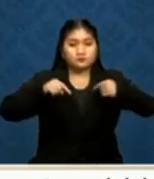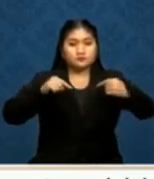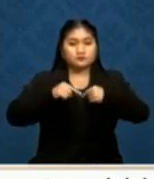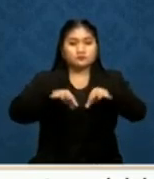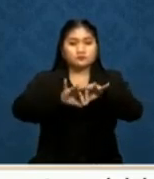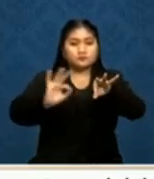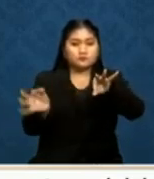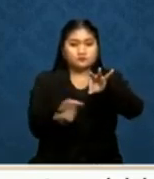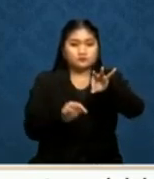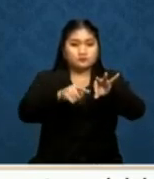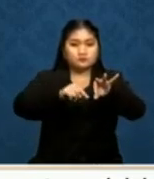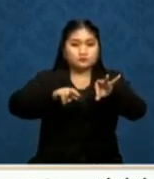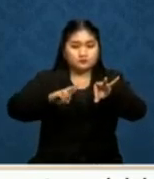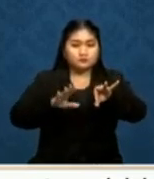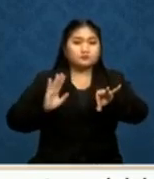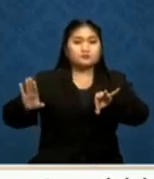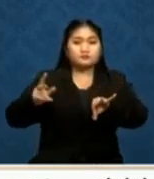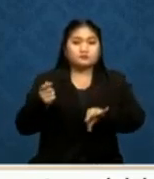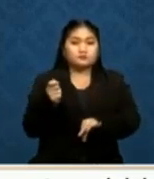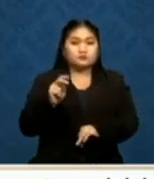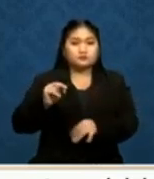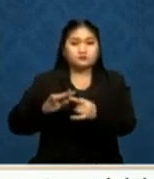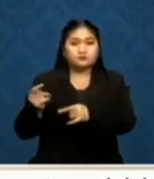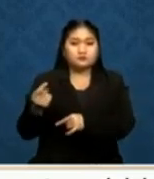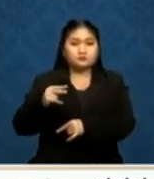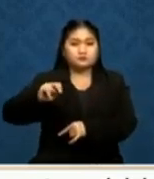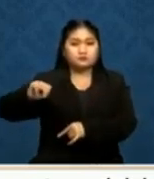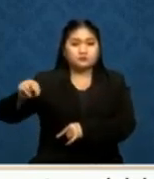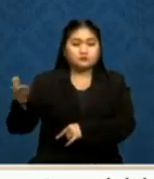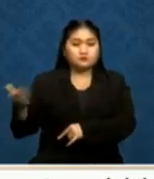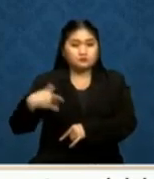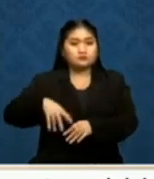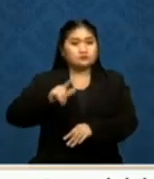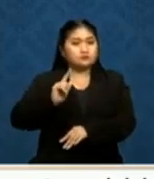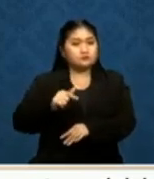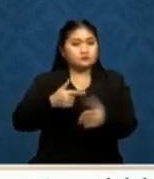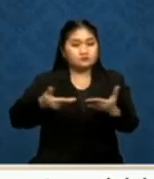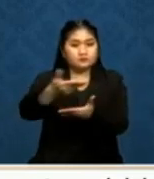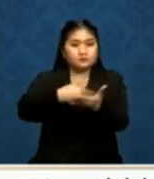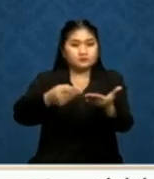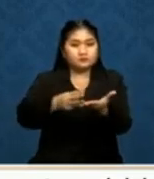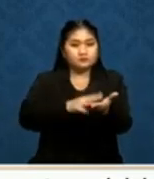ที่เสนอโดยท่านอนุทินชาญวีรกูลนะครับเป็นหลักในการพิจารณาในวาระที่2นะครับ